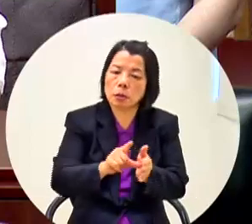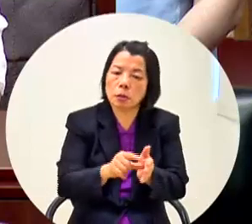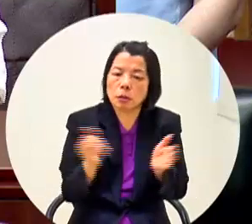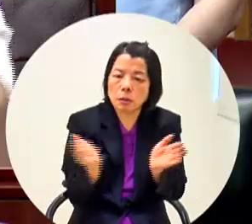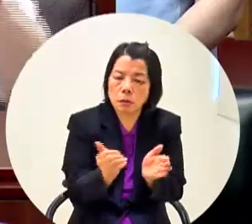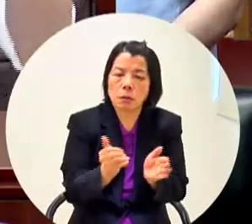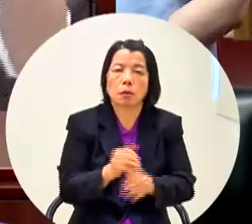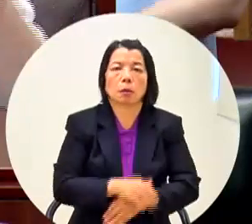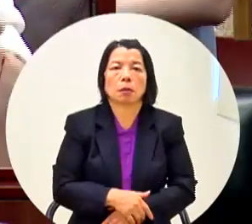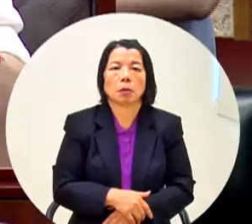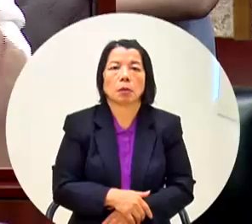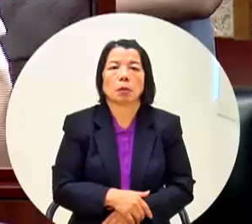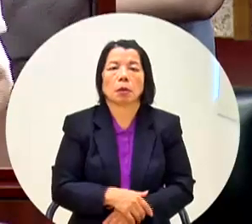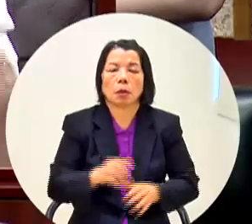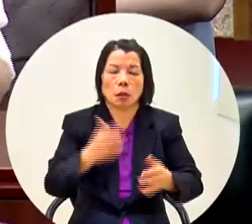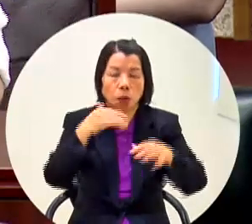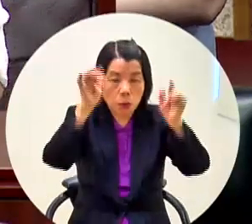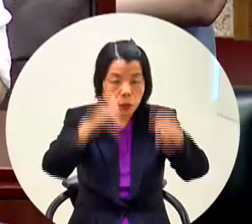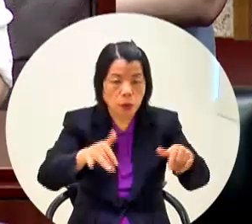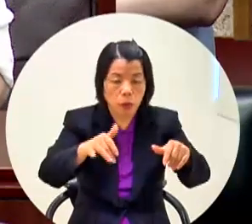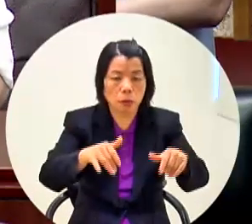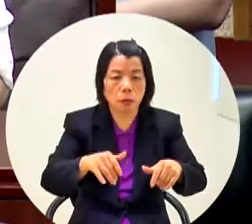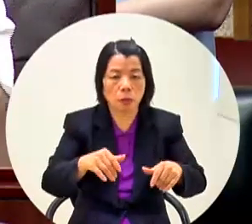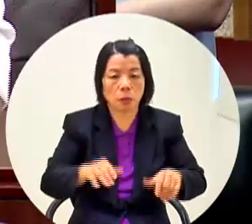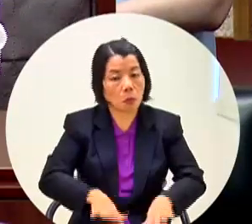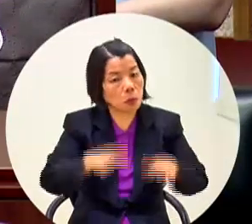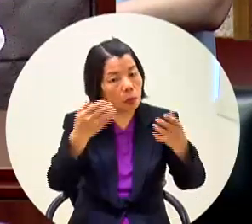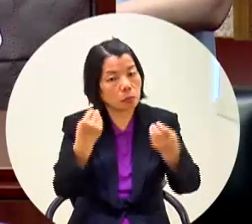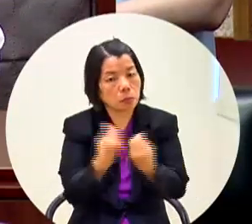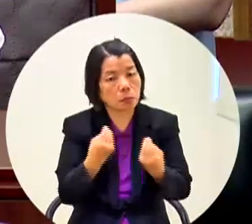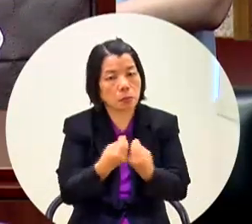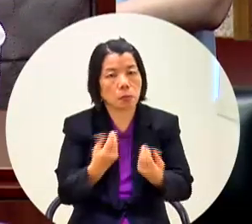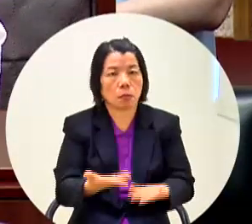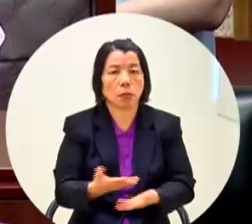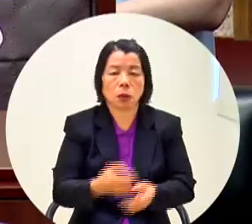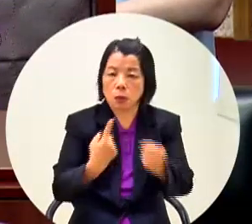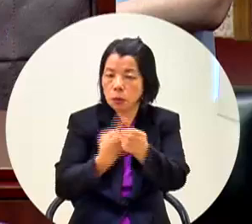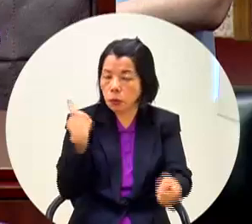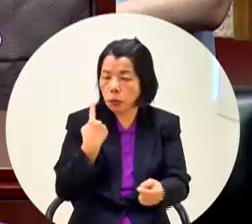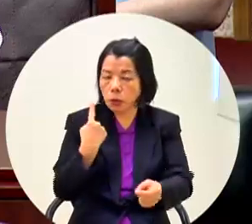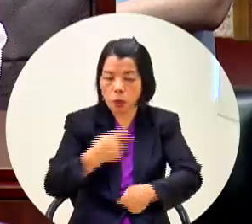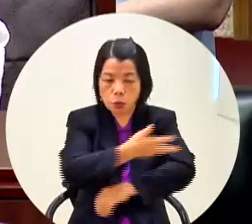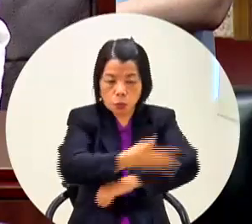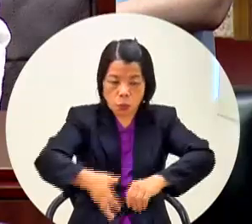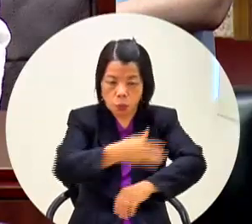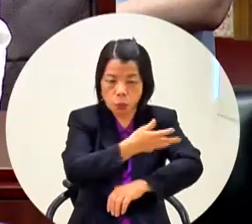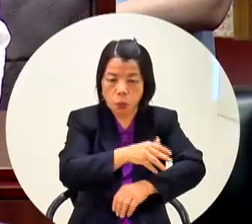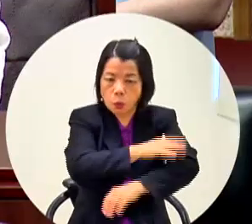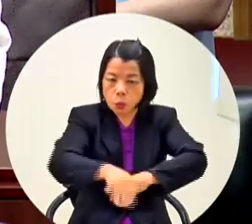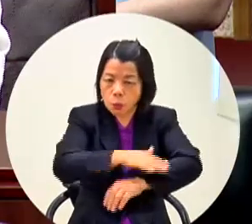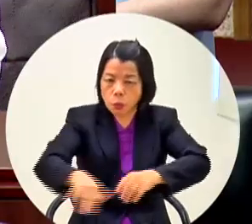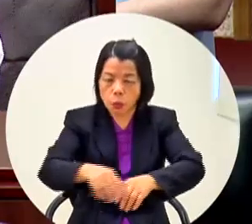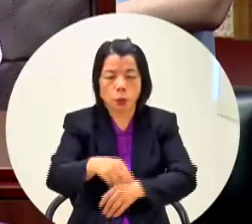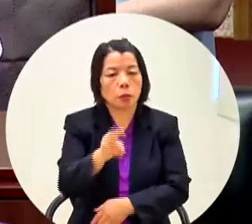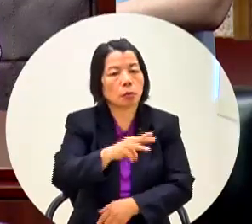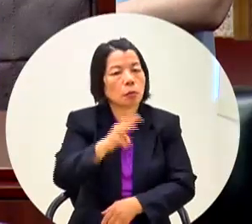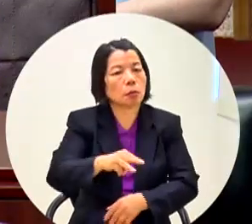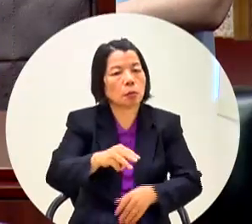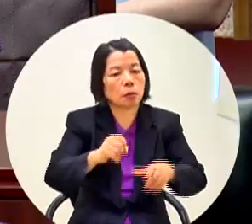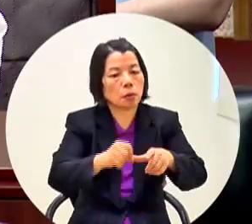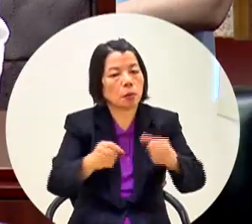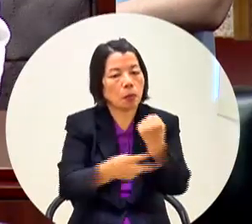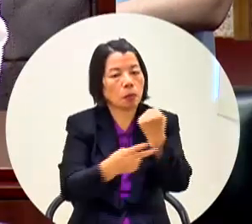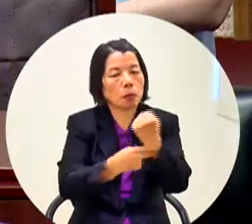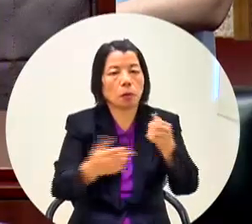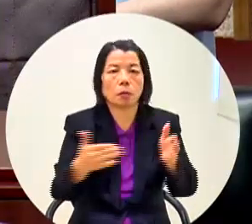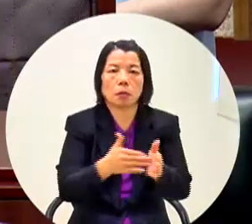慌，如果一旦下大雨淹水怎么办？所以我们去年清了水沟，清了3000多公里，把所有的淹